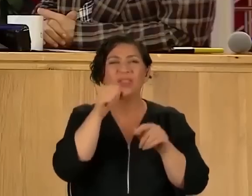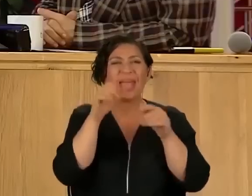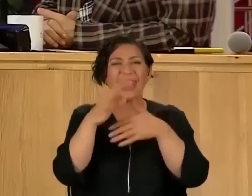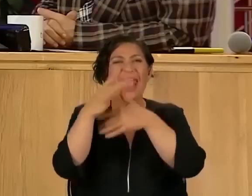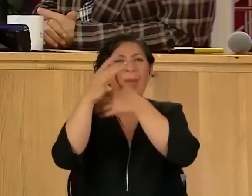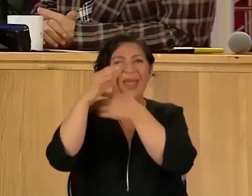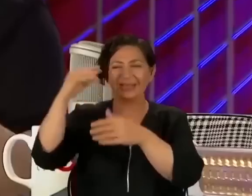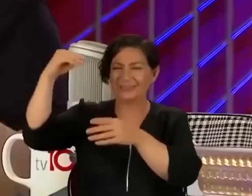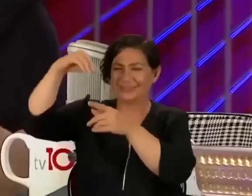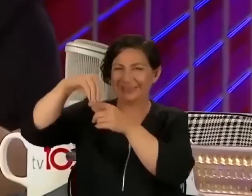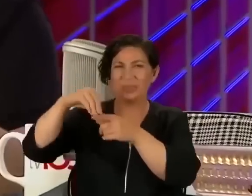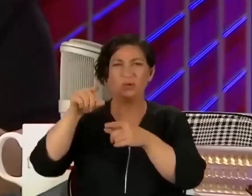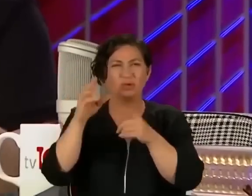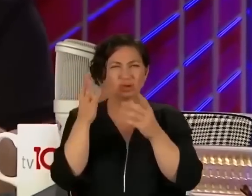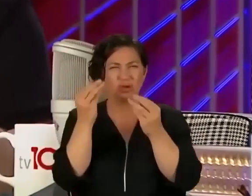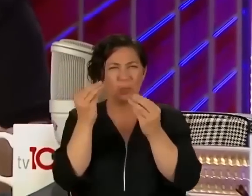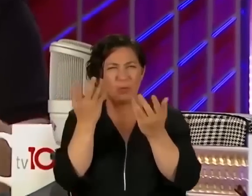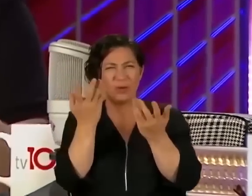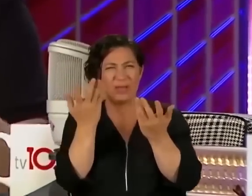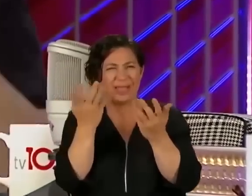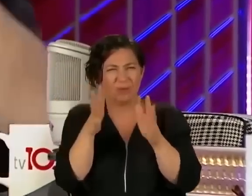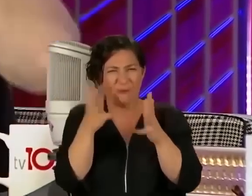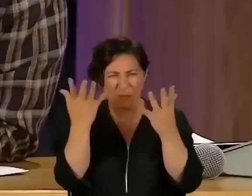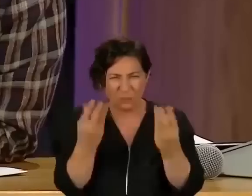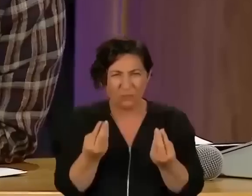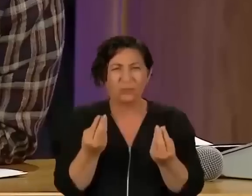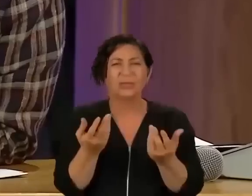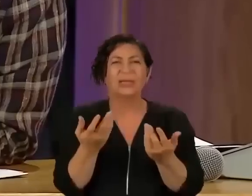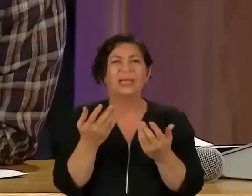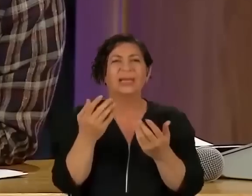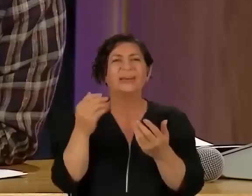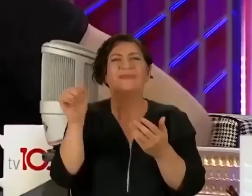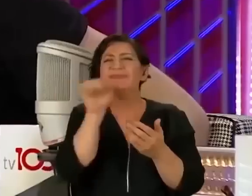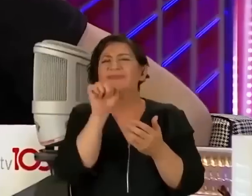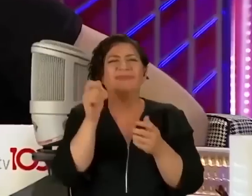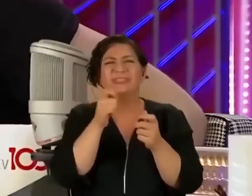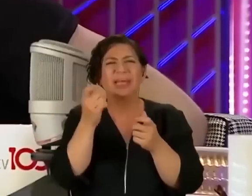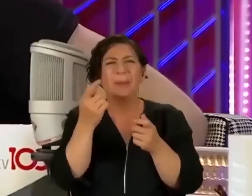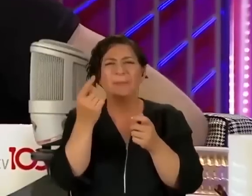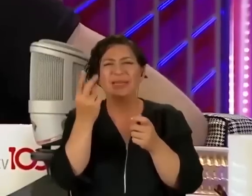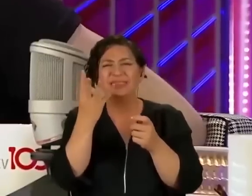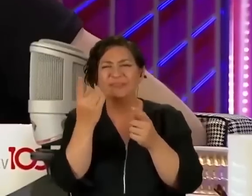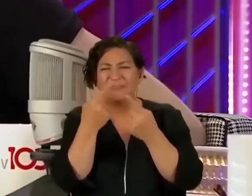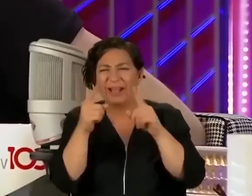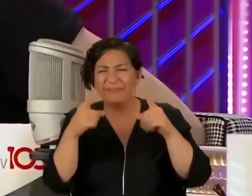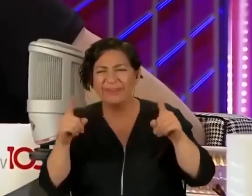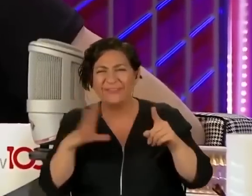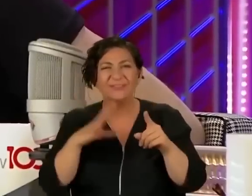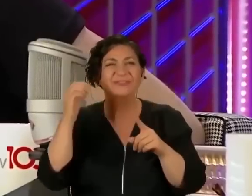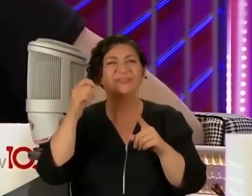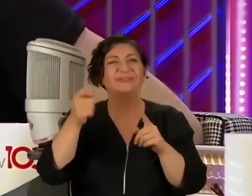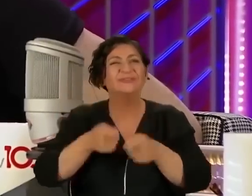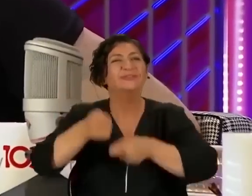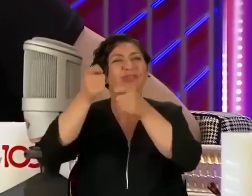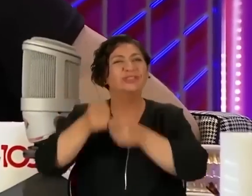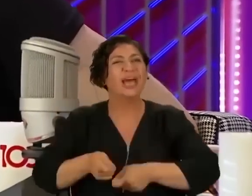mu acaba hani kelebeğin manidar başka anlamları olur, varmış falan. Fırçalı falan bir şeyler. Evet. Birkaç tane versiyonu vardı. Fırçalı da var.